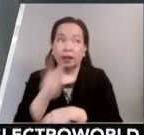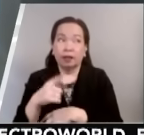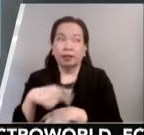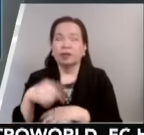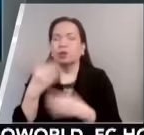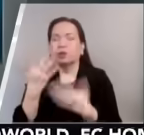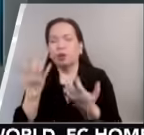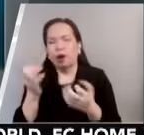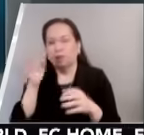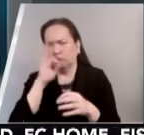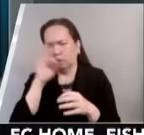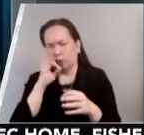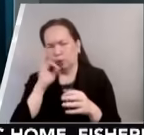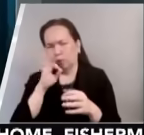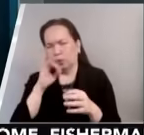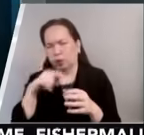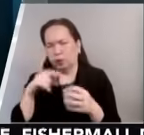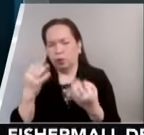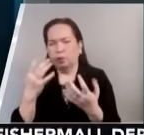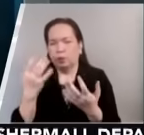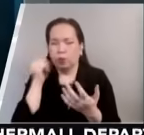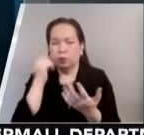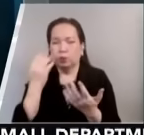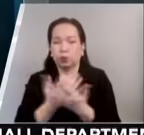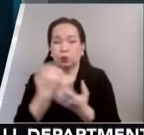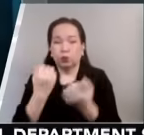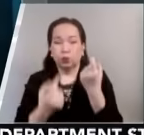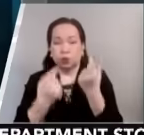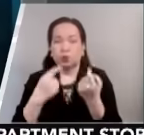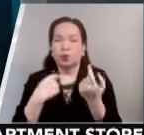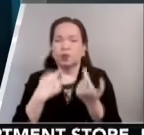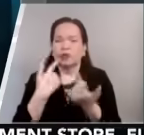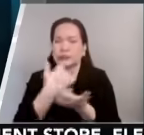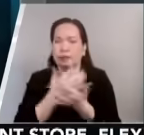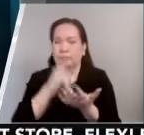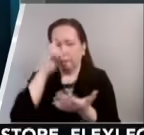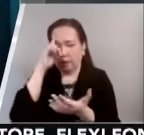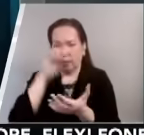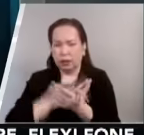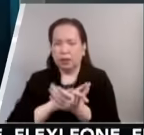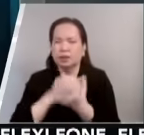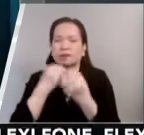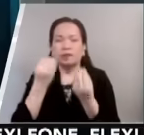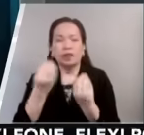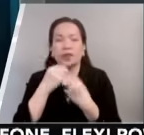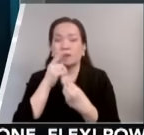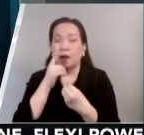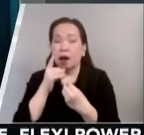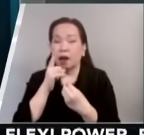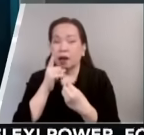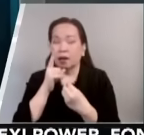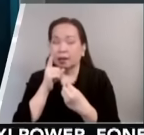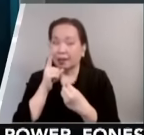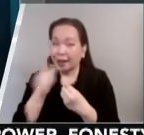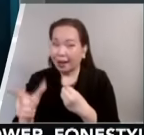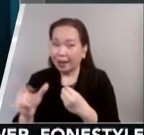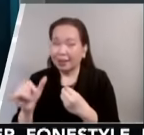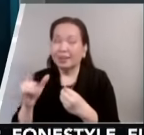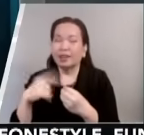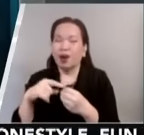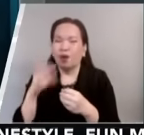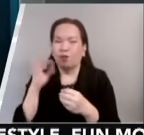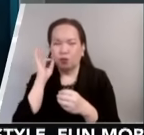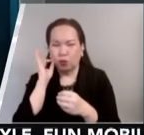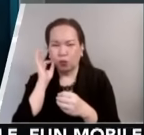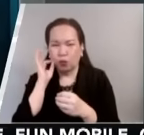tuwing Bagong Taon at diyan nakasalalay ang paniniwala ng ilan sa mga pampaswerteng prutas at sa charms gay ng isang mabisa raw na